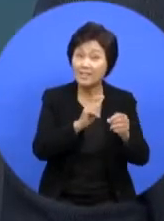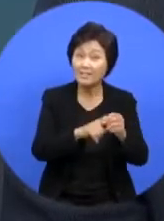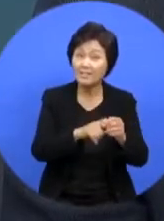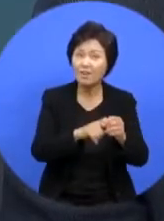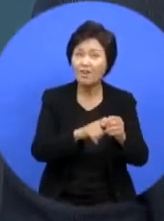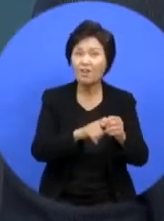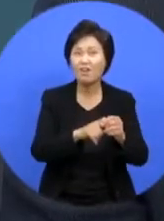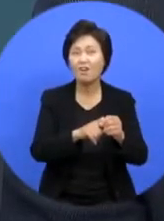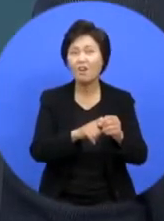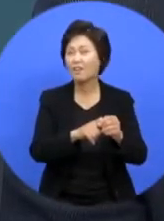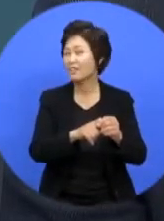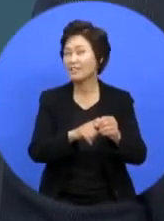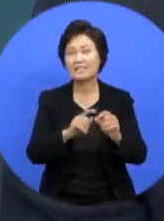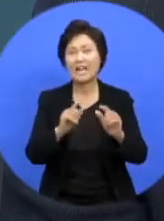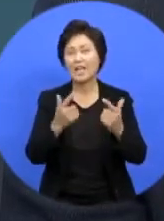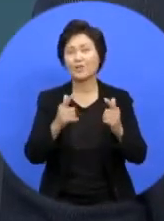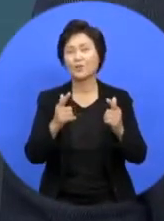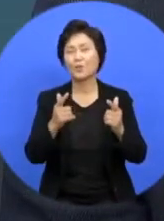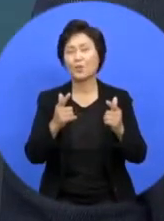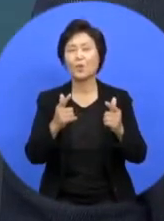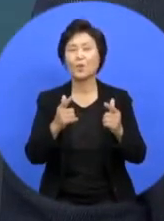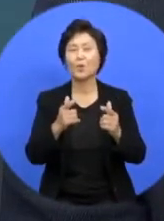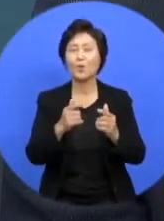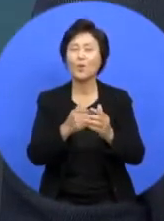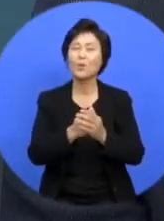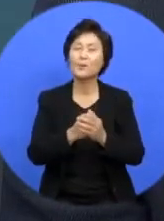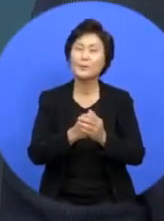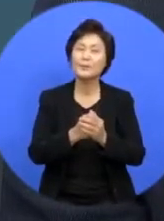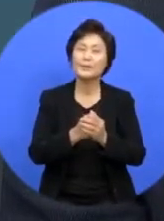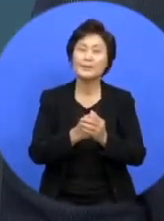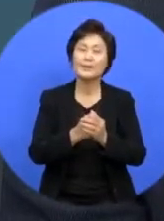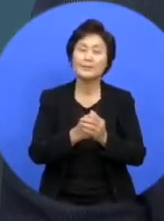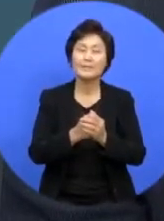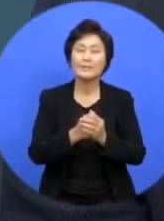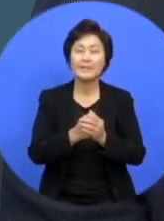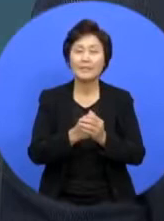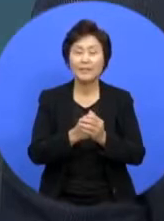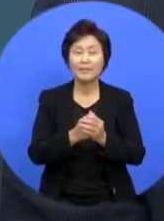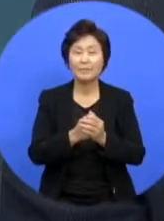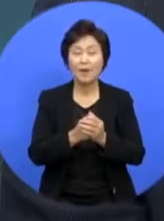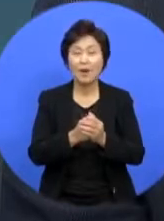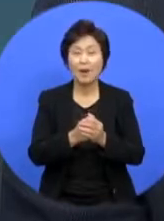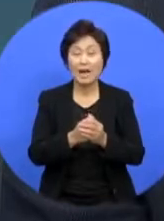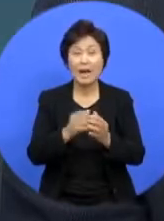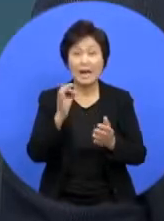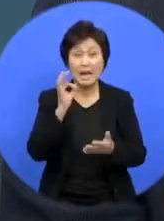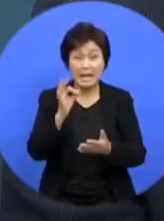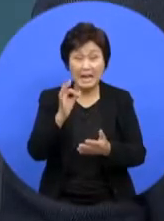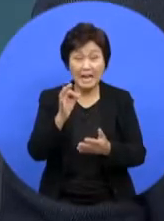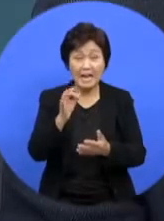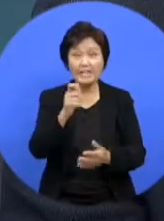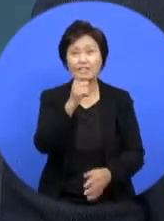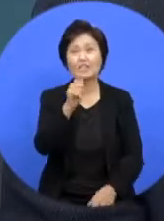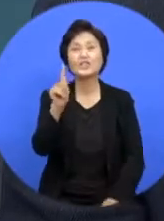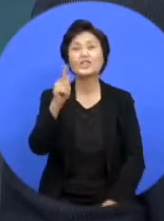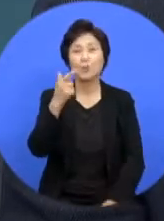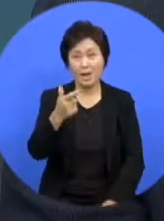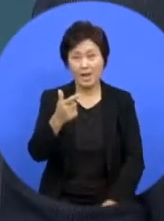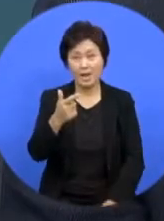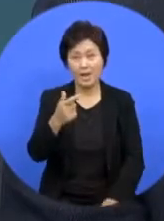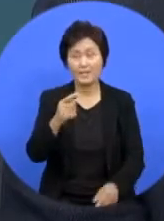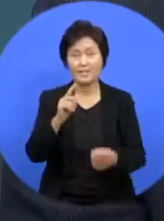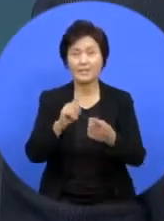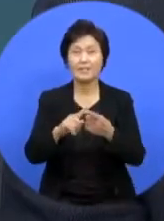거에서 떠나서 예. 좀 그런 부분에 대한 가치관에 대조적인 거잖아요, 기독교 가치관이.